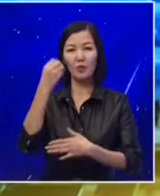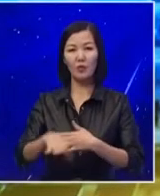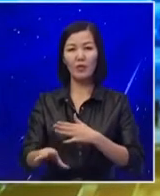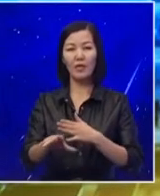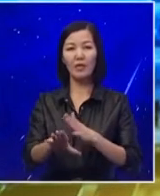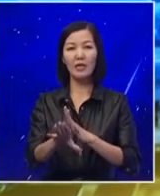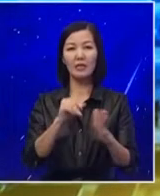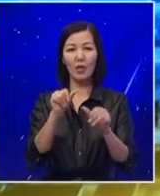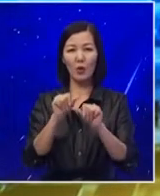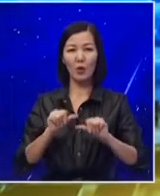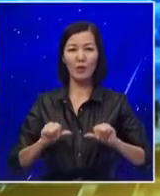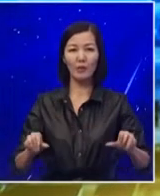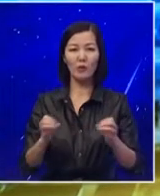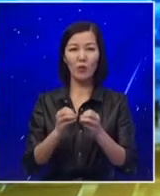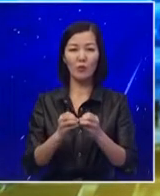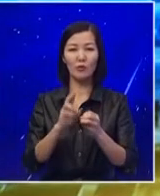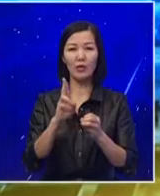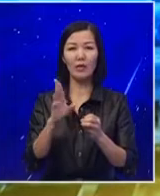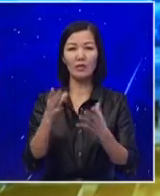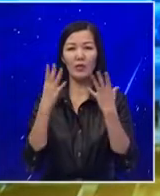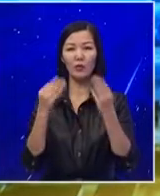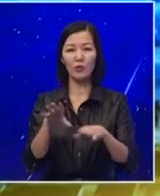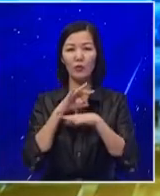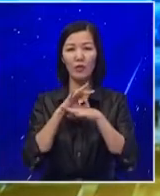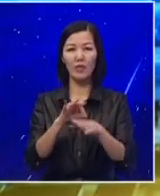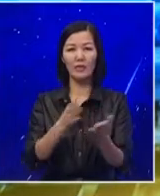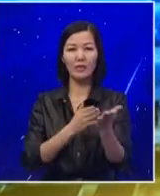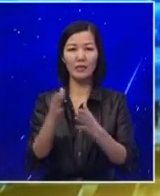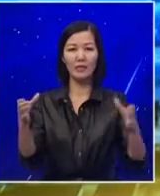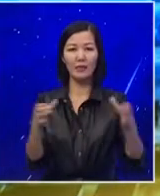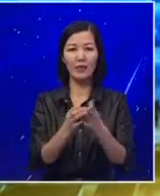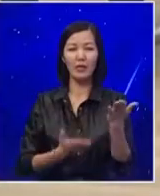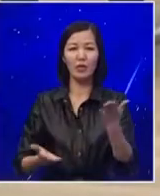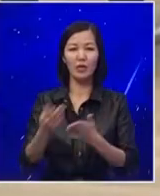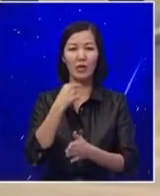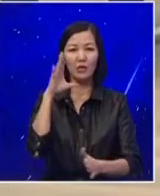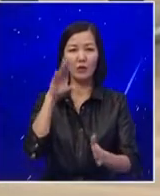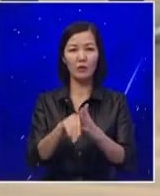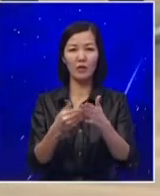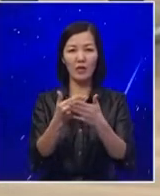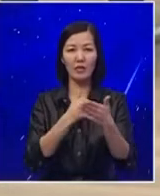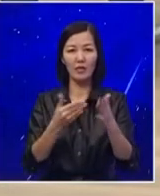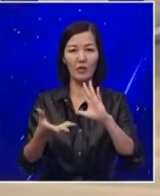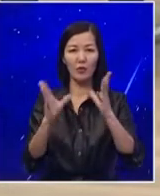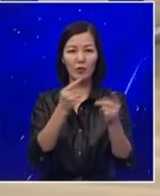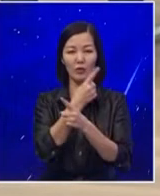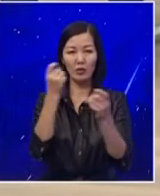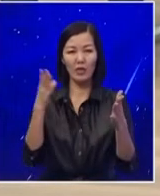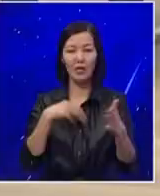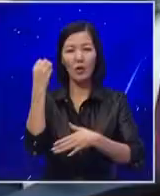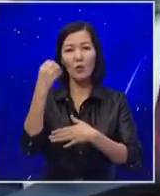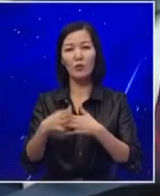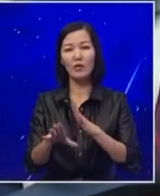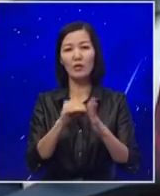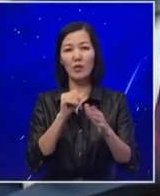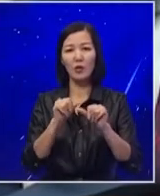Орталық сайлау комиссиясы 10-шы қаңтар күні өткен сайлауда саяси партиялар жинаған дауыстардың алдын ала қорытындысын жариялады. Орталық сайлау